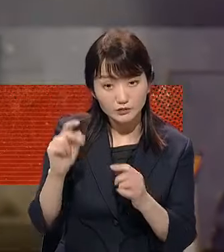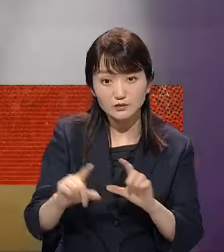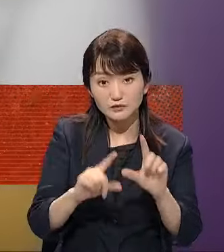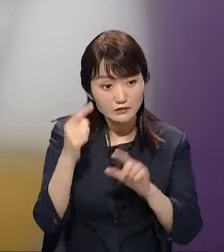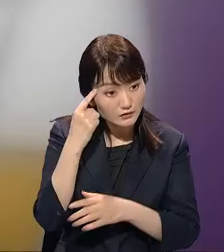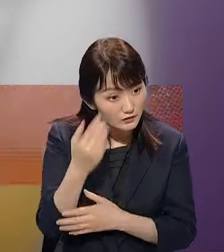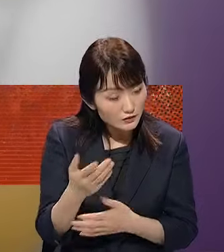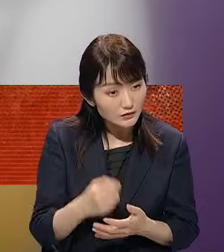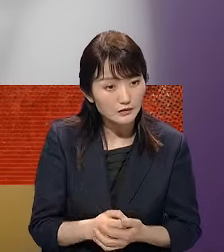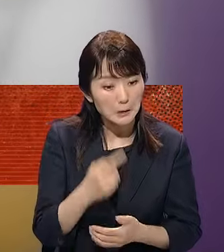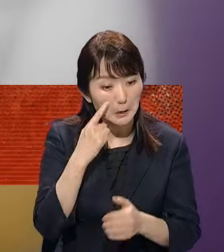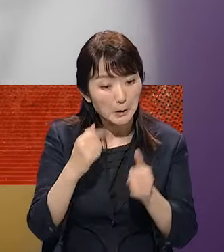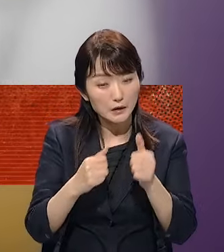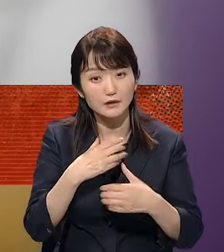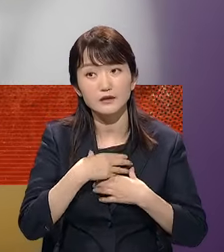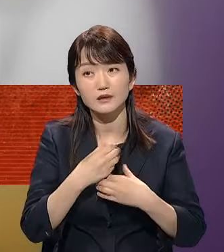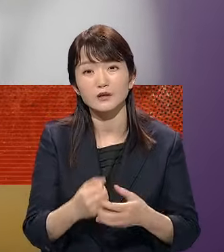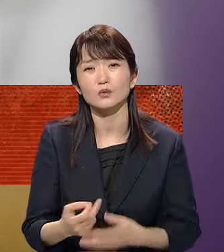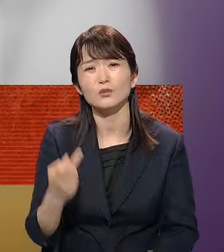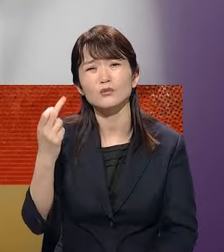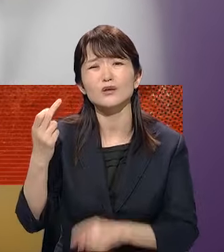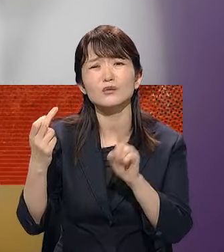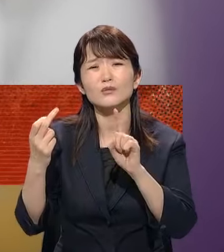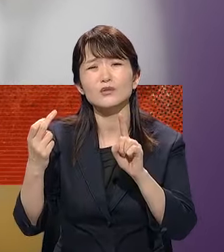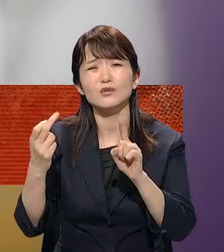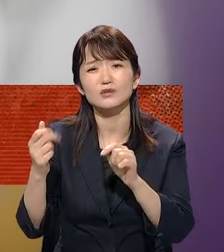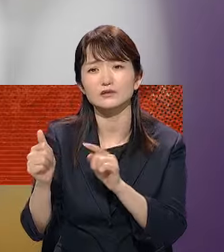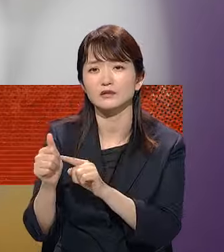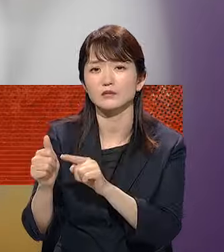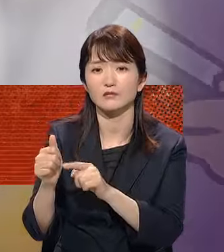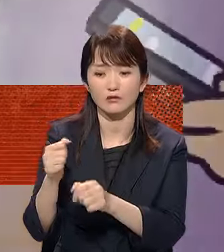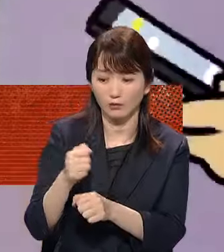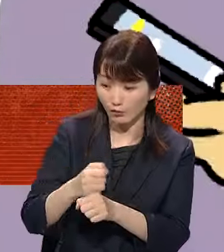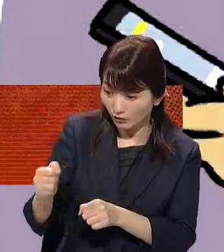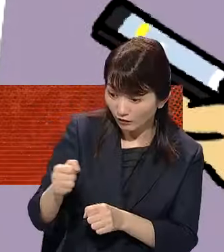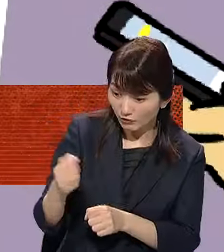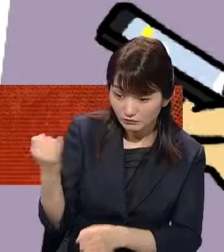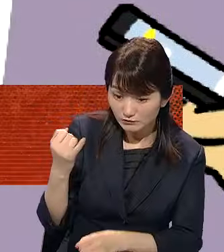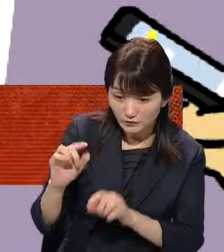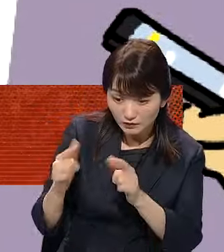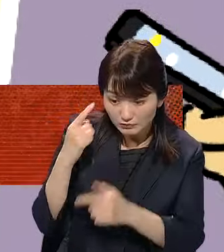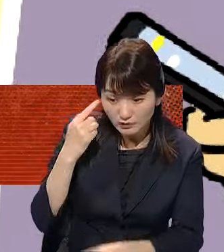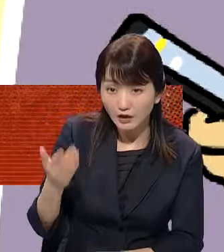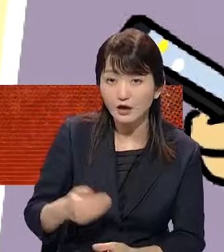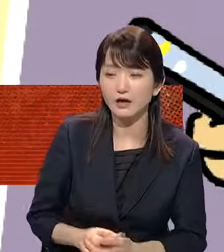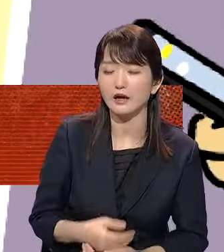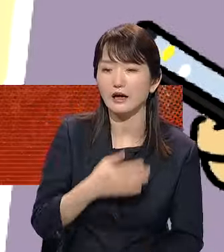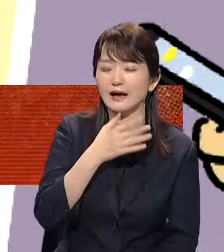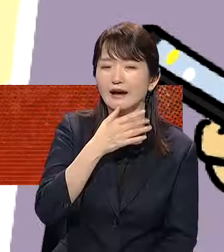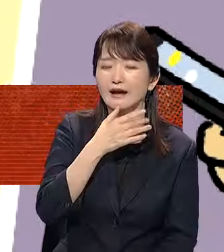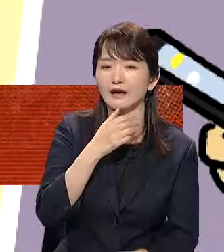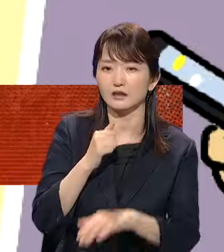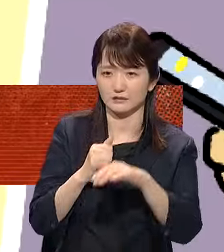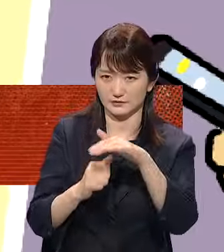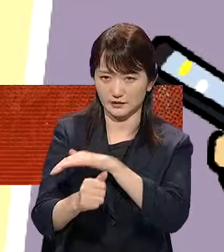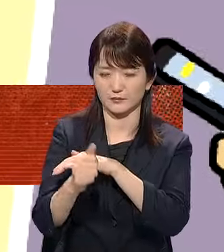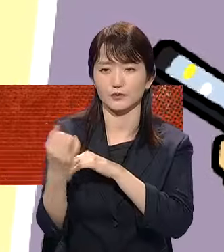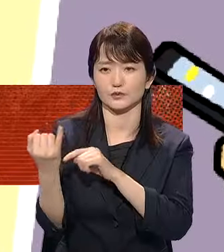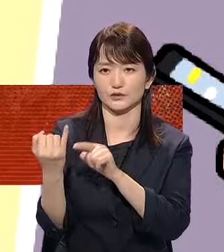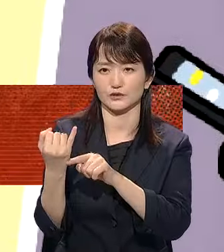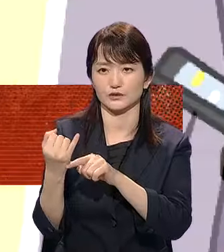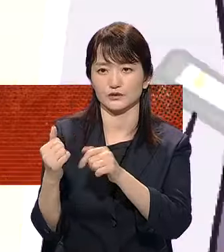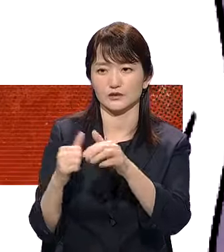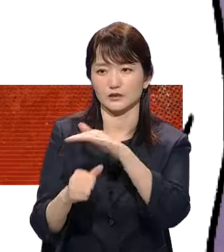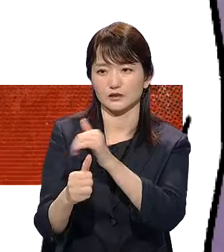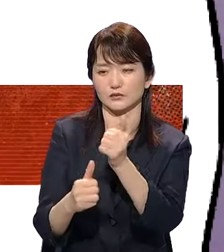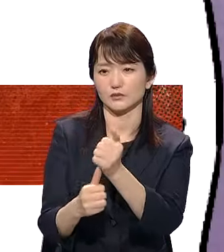그 오빠가 그럼 누구예요? 오빠는 남자란 얘기잖아요. 그러니까 너무 황당해가지고 여자 아니었어요라고 하니까 대표는 여자고요,